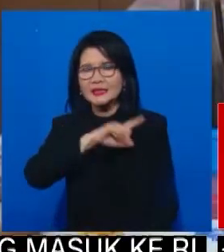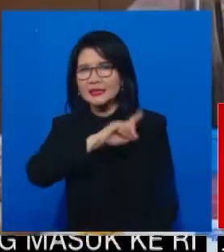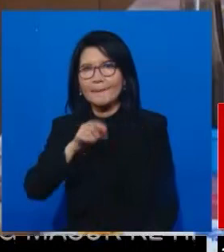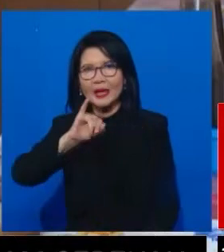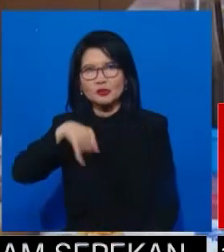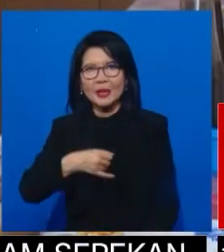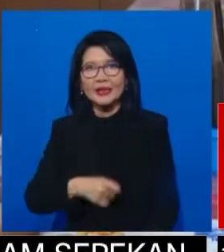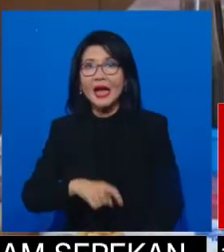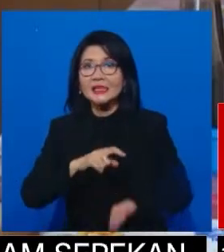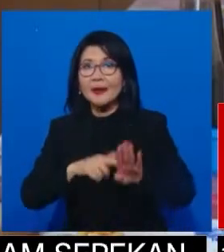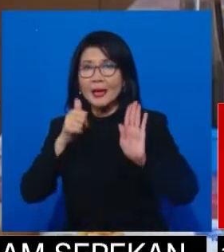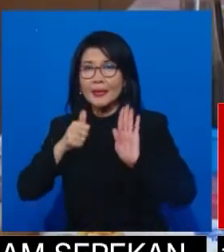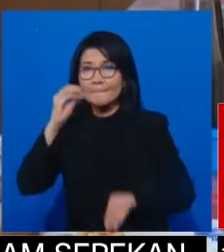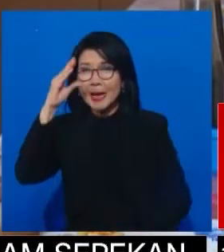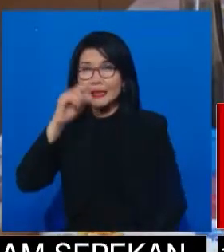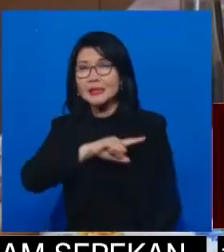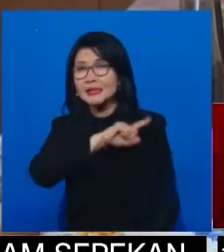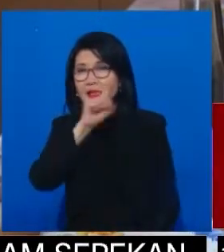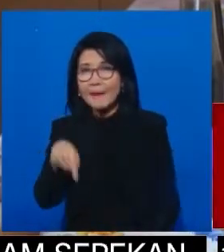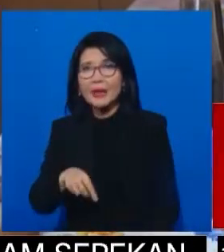pagi hingga 3 sore.